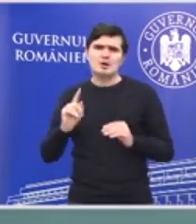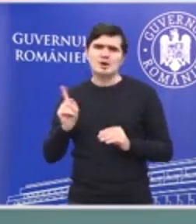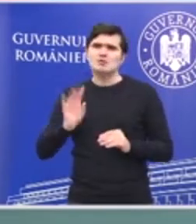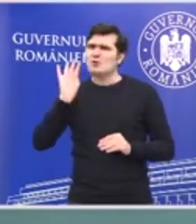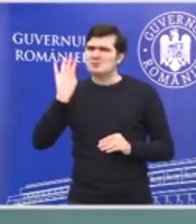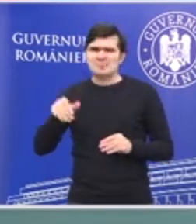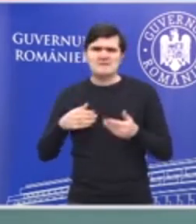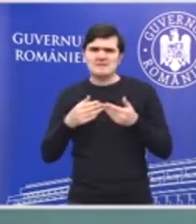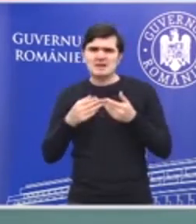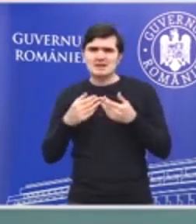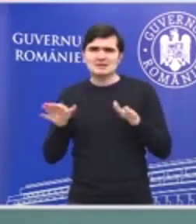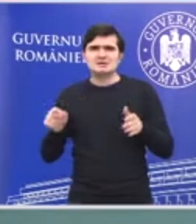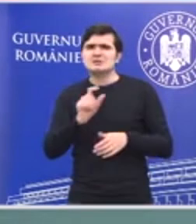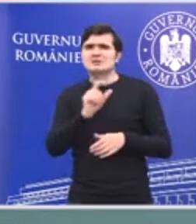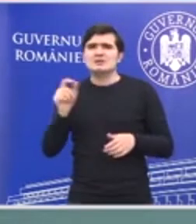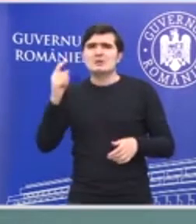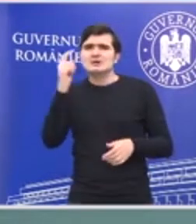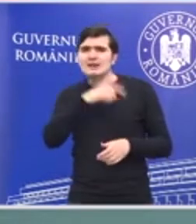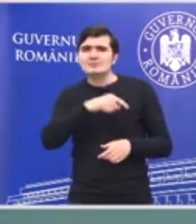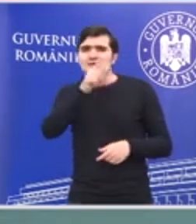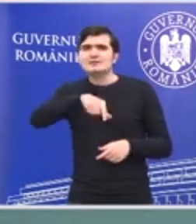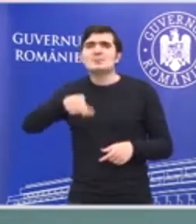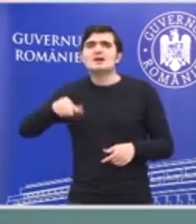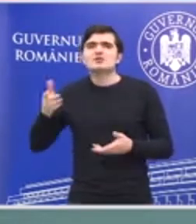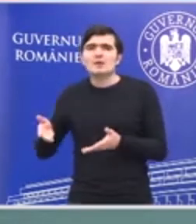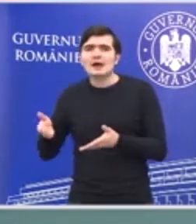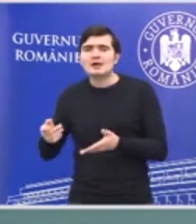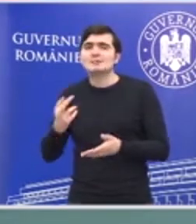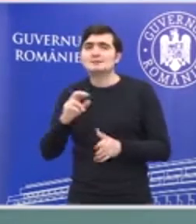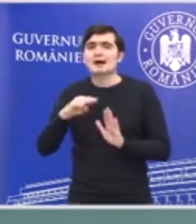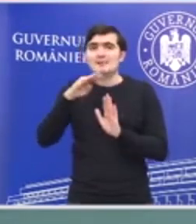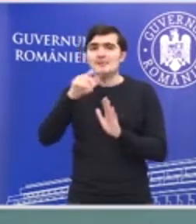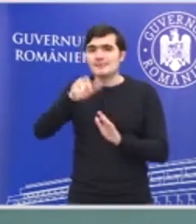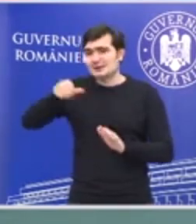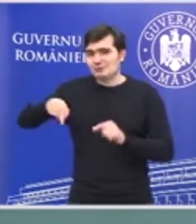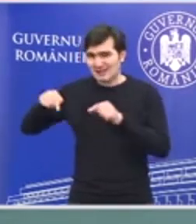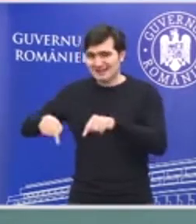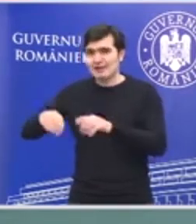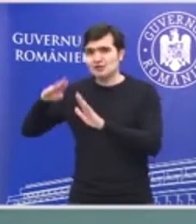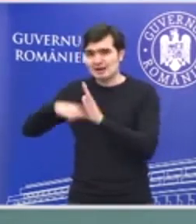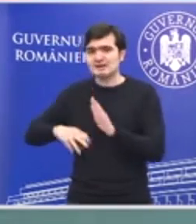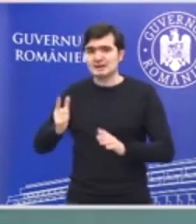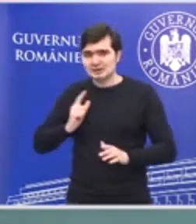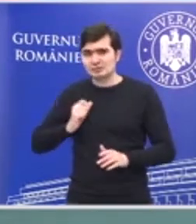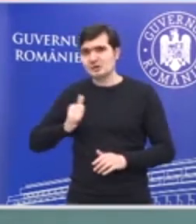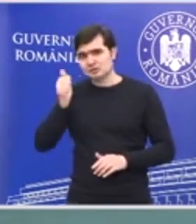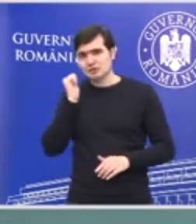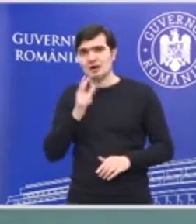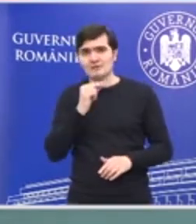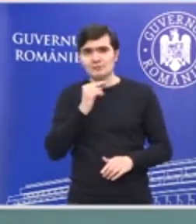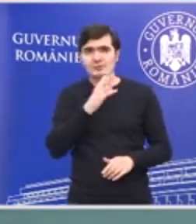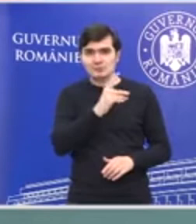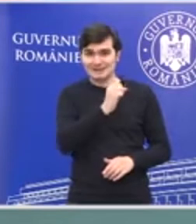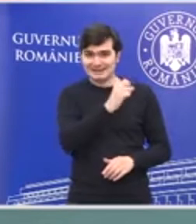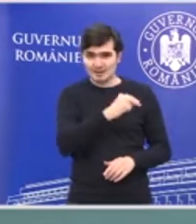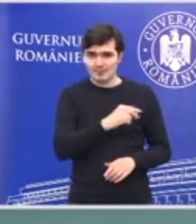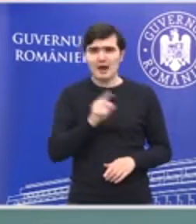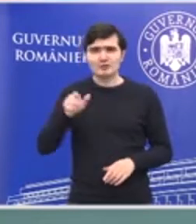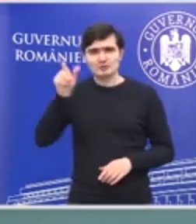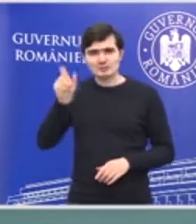fi deschise din lipsă de personal, însă persoanele care se află în lista de așteptare, ieri am discutat cu direcțiile de sănătate publică, vor